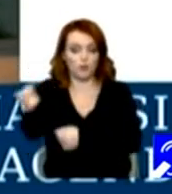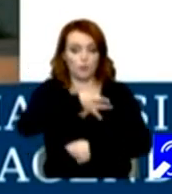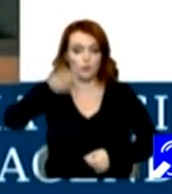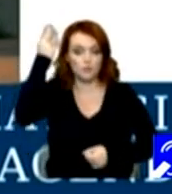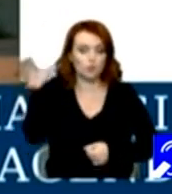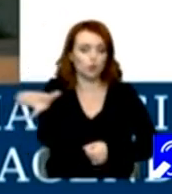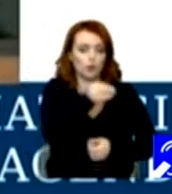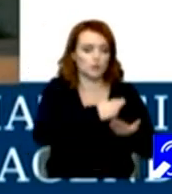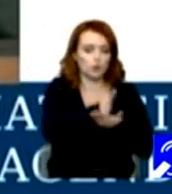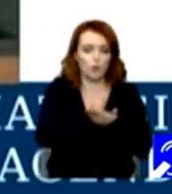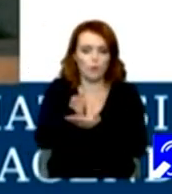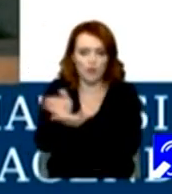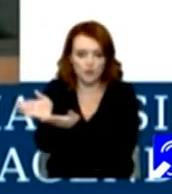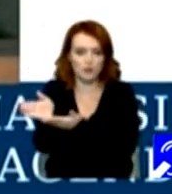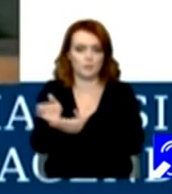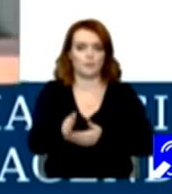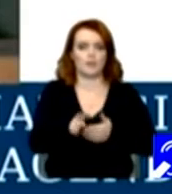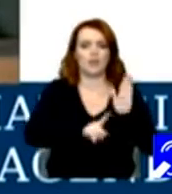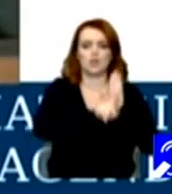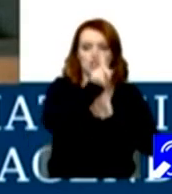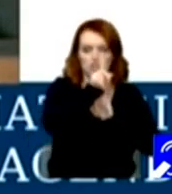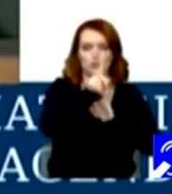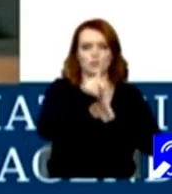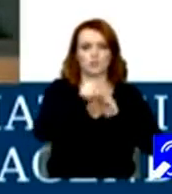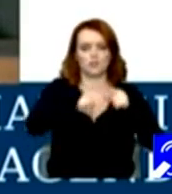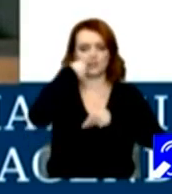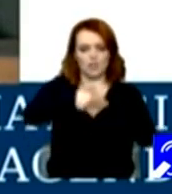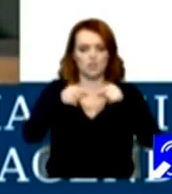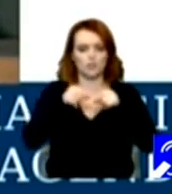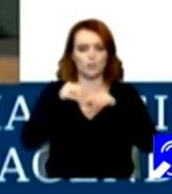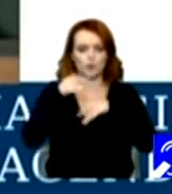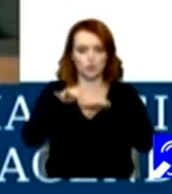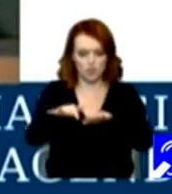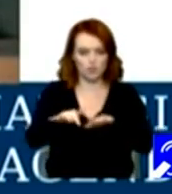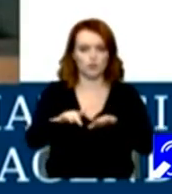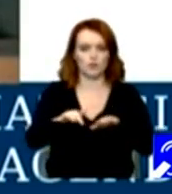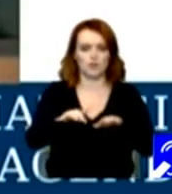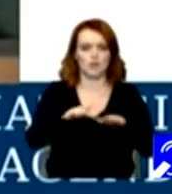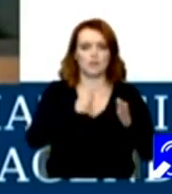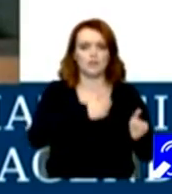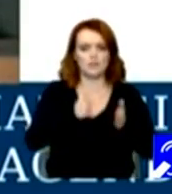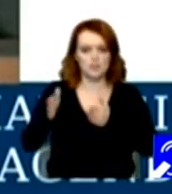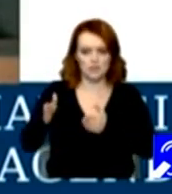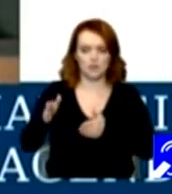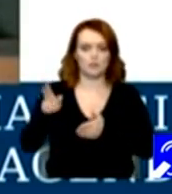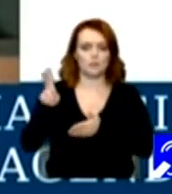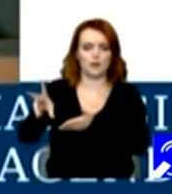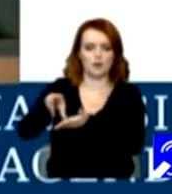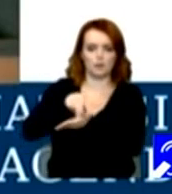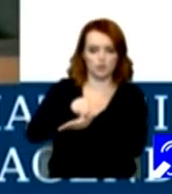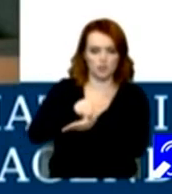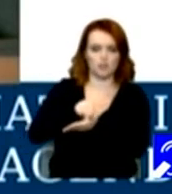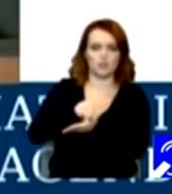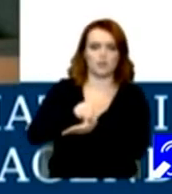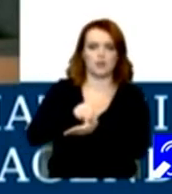începând de la trecerea procesului de euro la sistemul care va Moșteni fi timp de la o armată